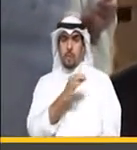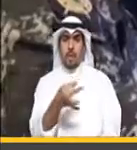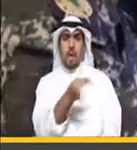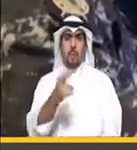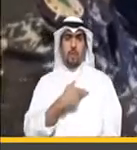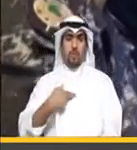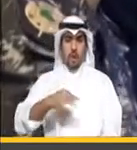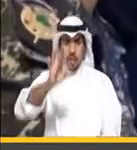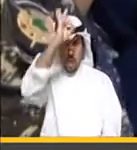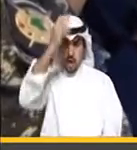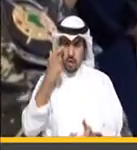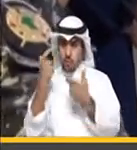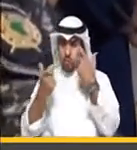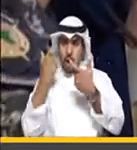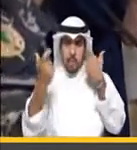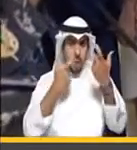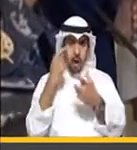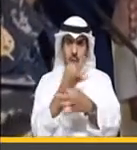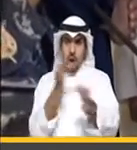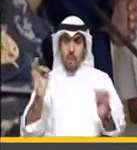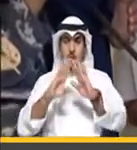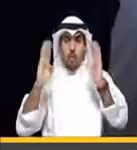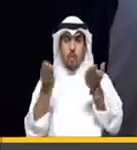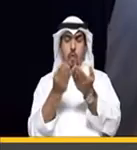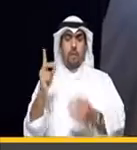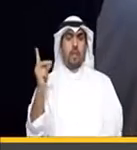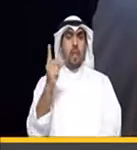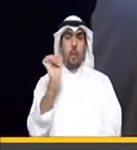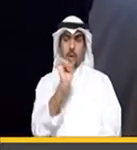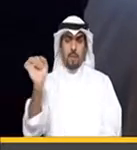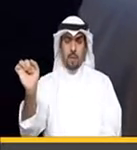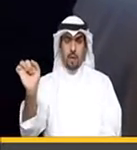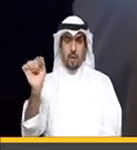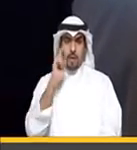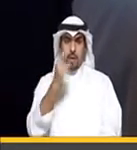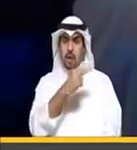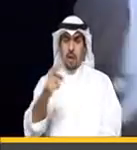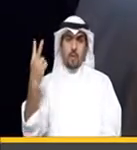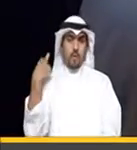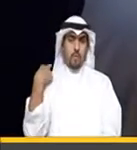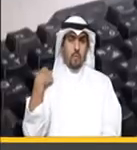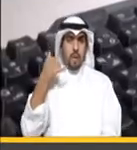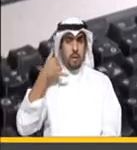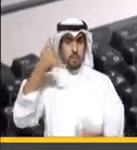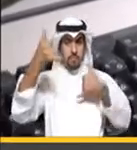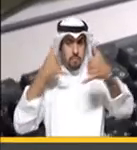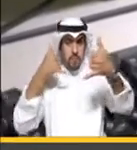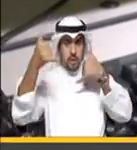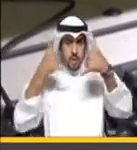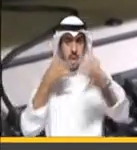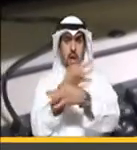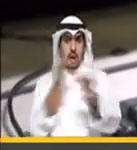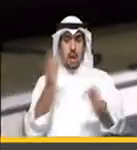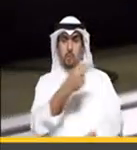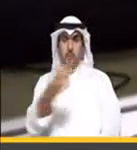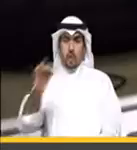وقام معاليه بتفقد غرفة العمليات والتي تضم ضباط اتصال من كافة القطاعات